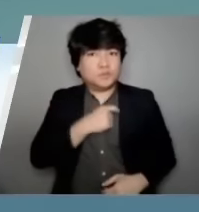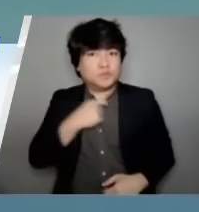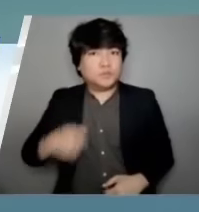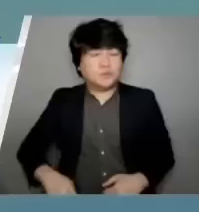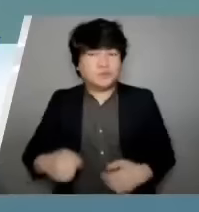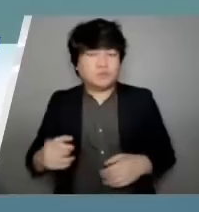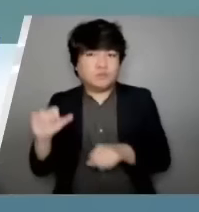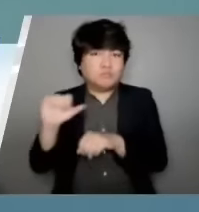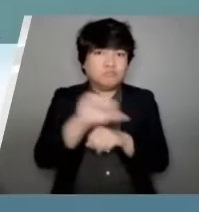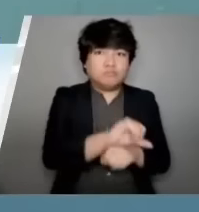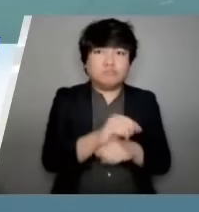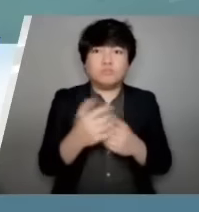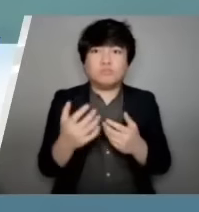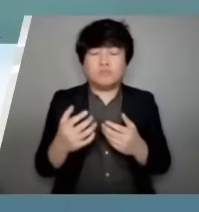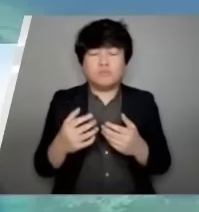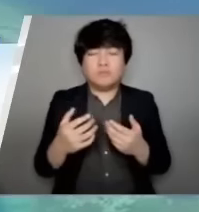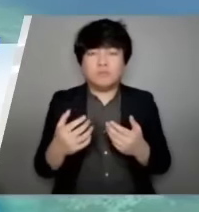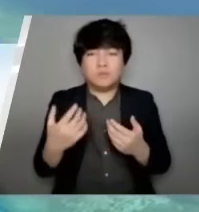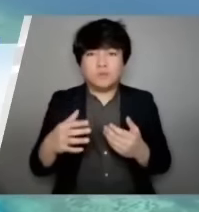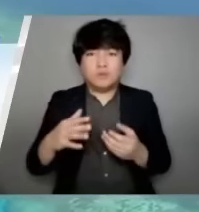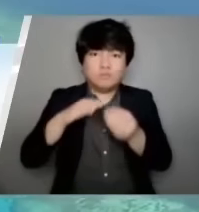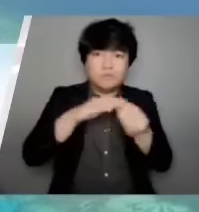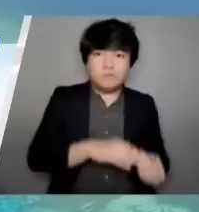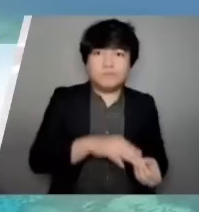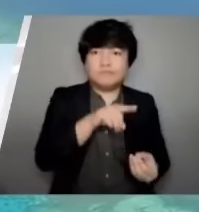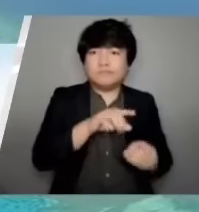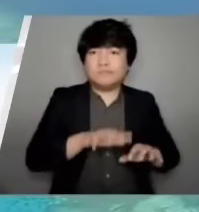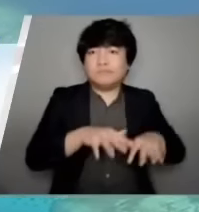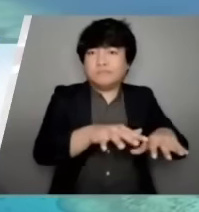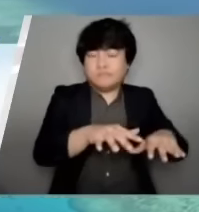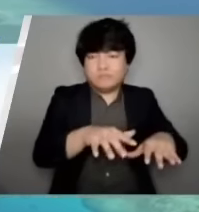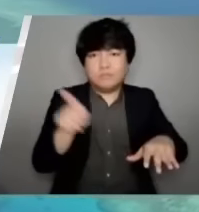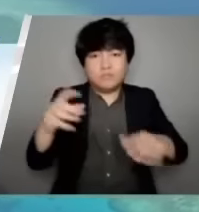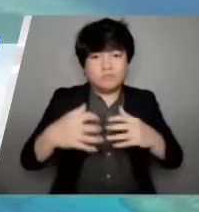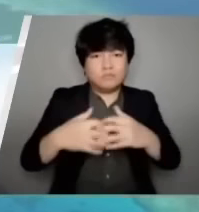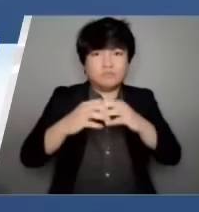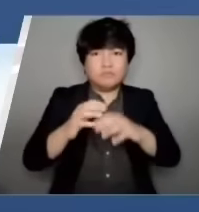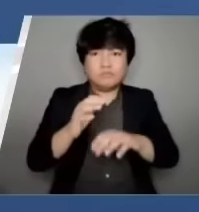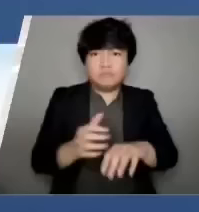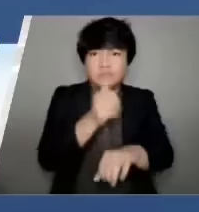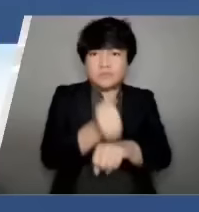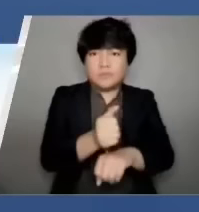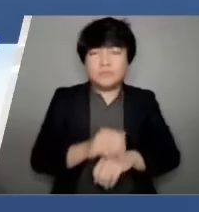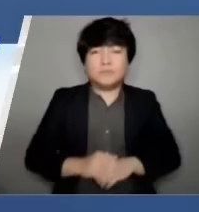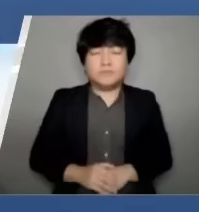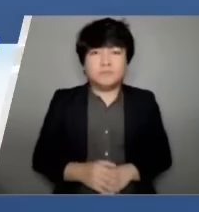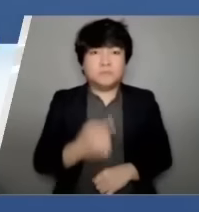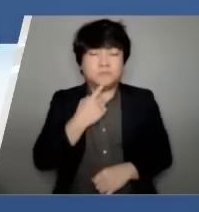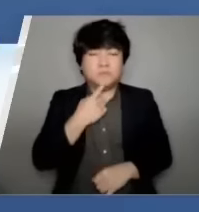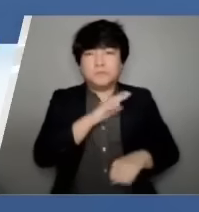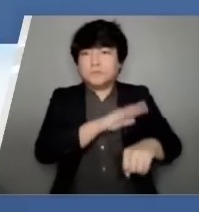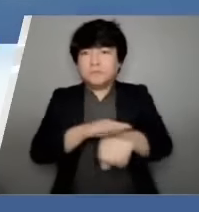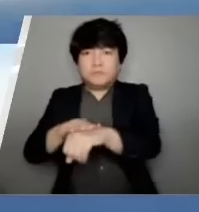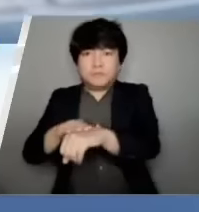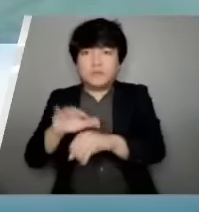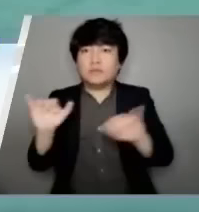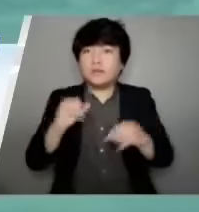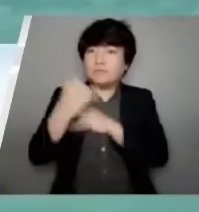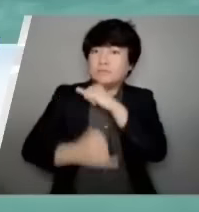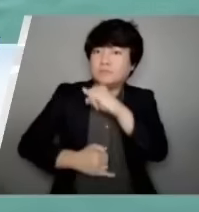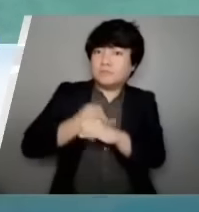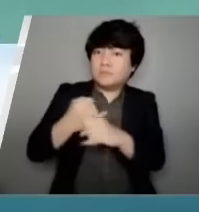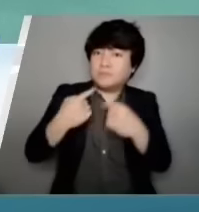ng pagtatayo ng artificial islands sa Mischief Reef. Nagbabala ang NTFWPS sa publiko at sa international community sa mga fake